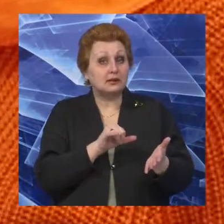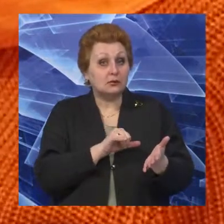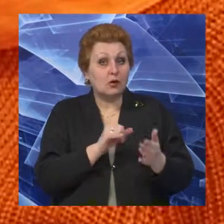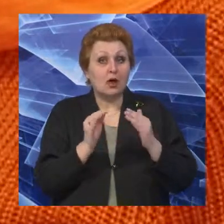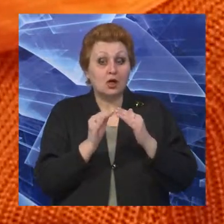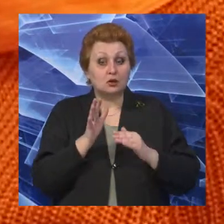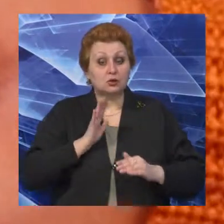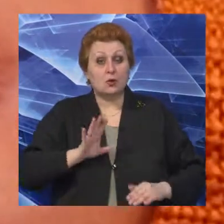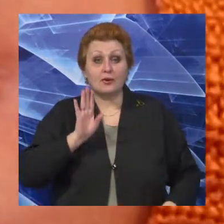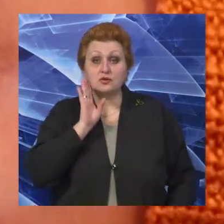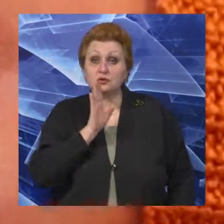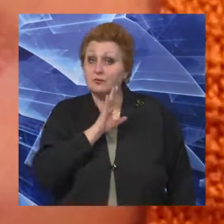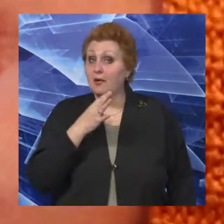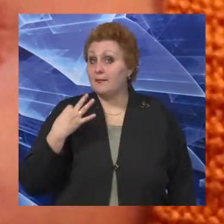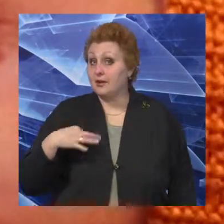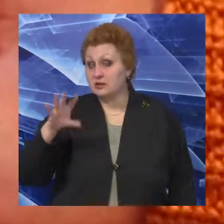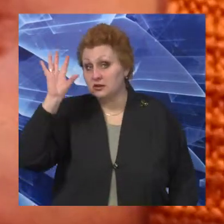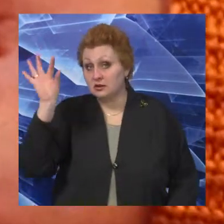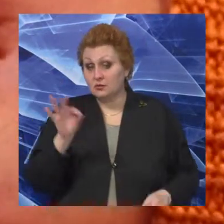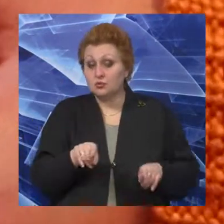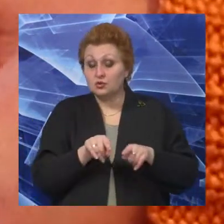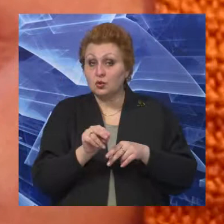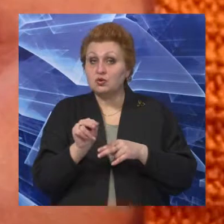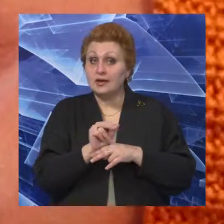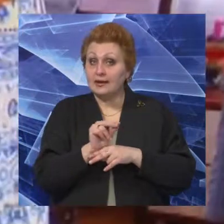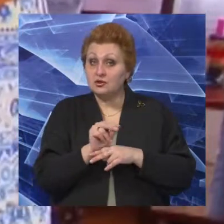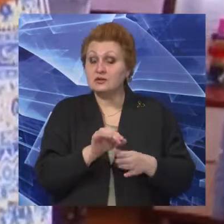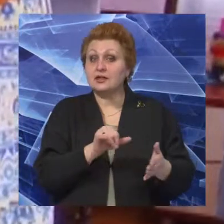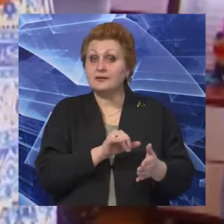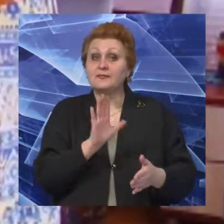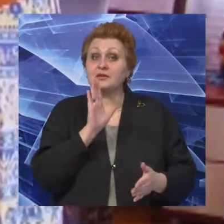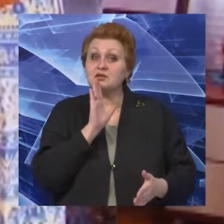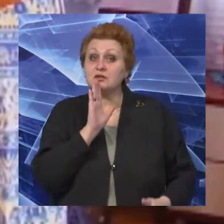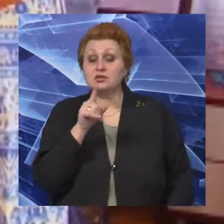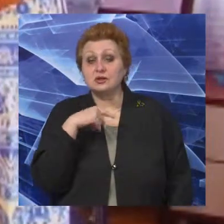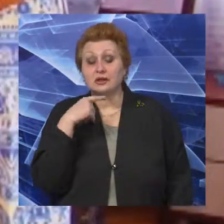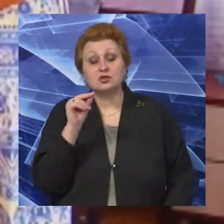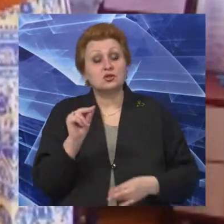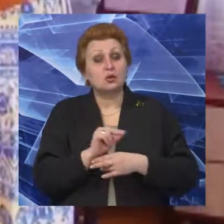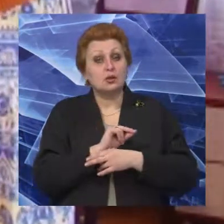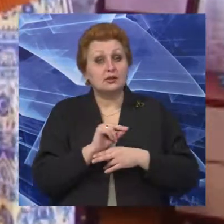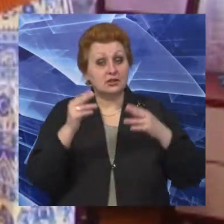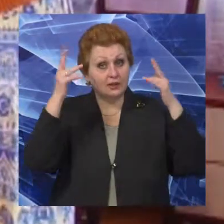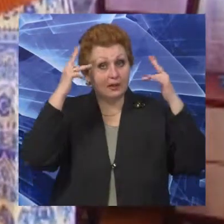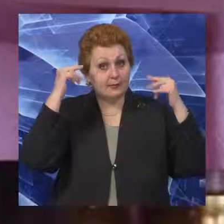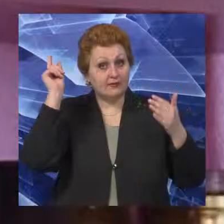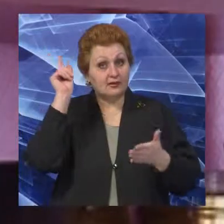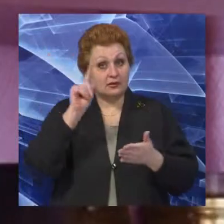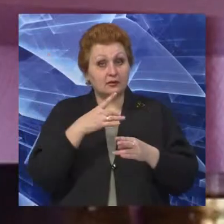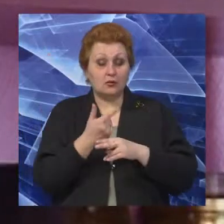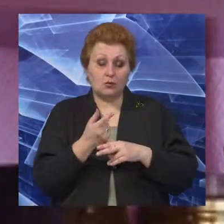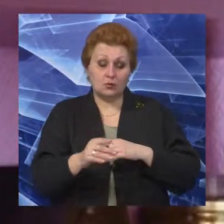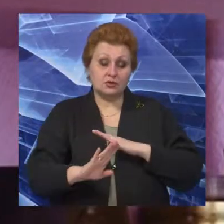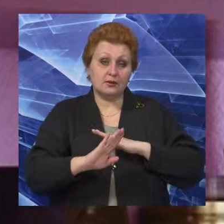наркотики. Дома ее ждет мама и сын. Муж сейчас тоже лечится от зависимости. Женщина призналась, что лечение православной верой